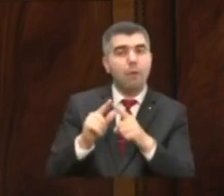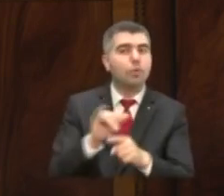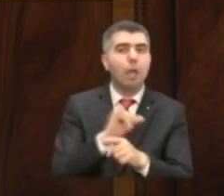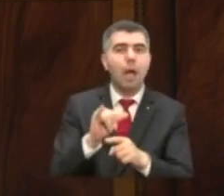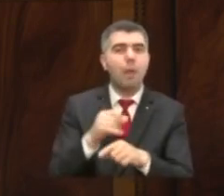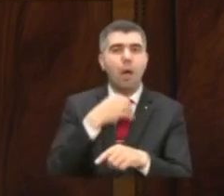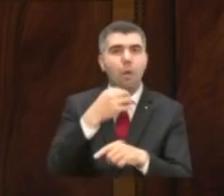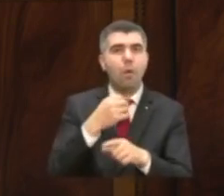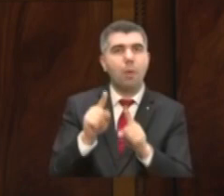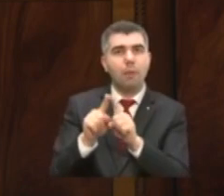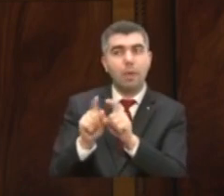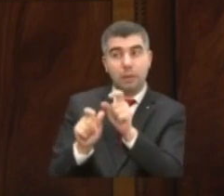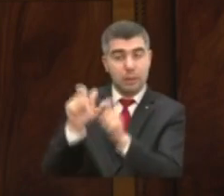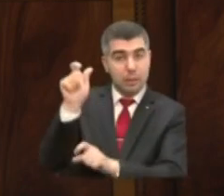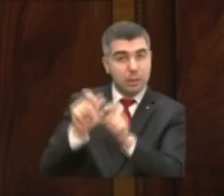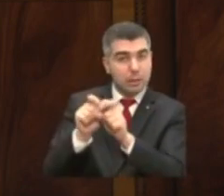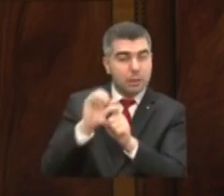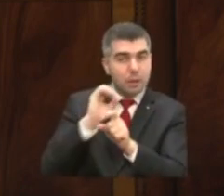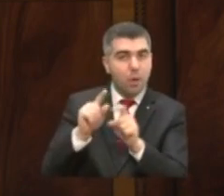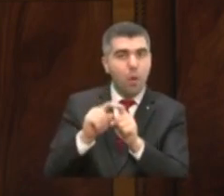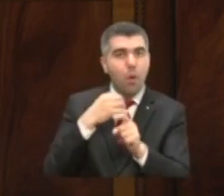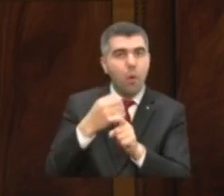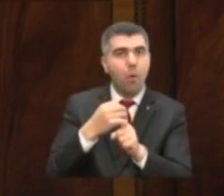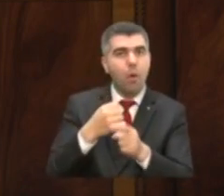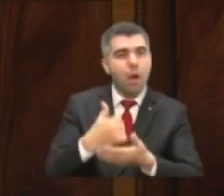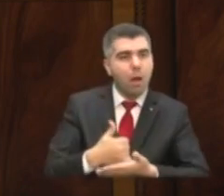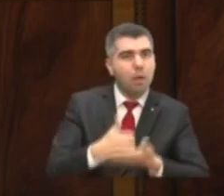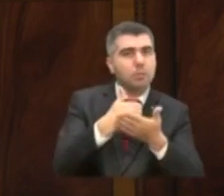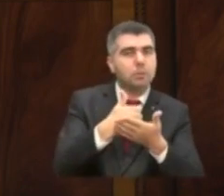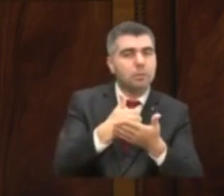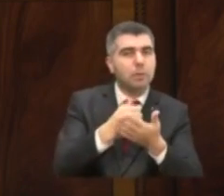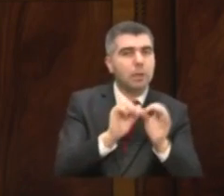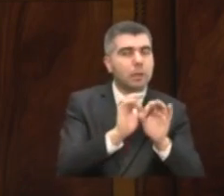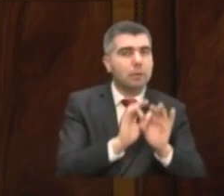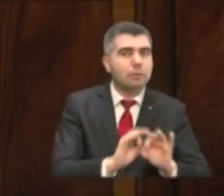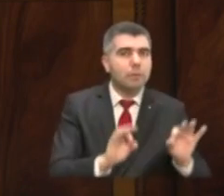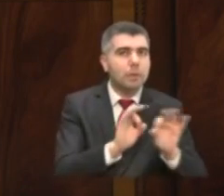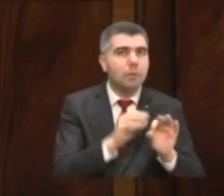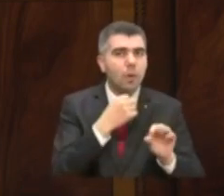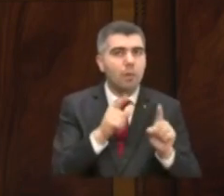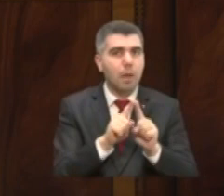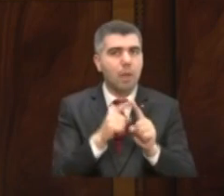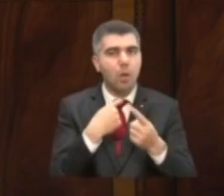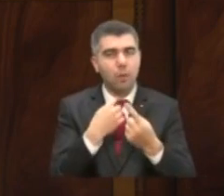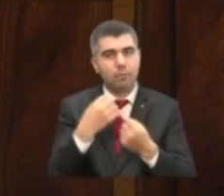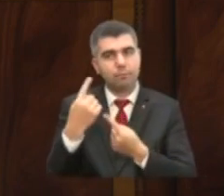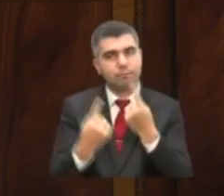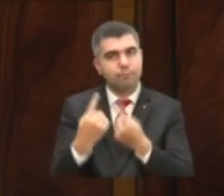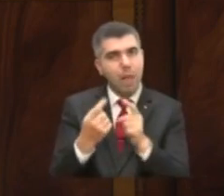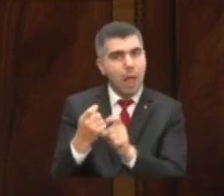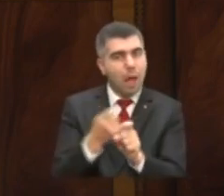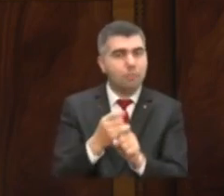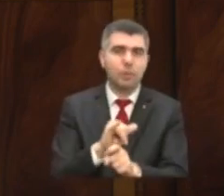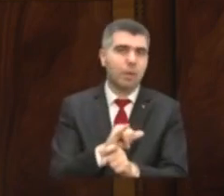أن قيادتهم قالت أنها لن تسلمهم أخاها، كأننا في دولتين وكأننا في حروب والله